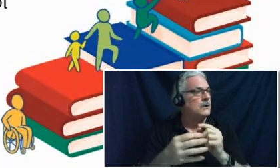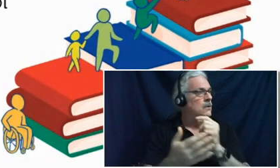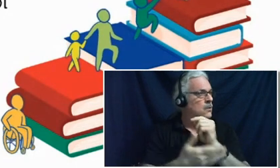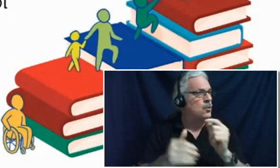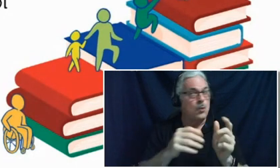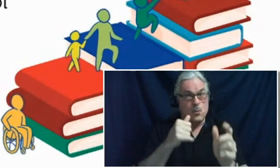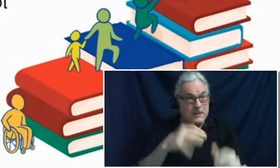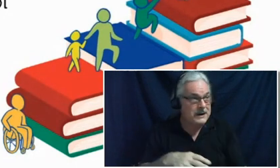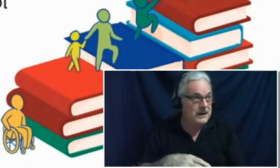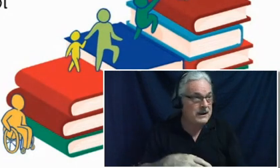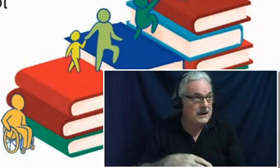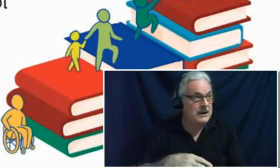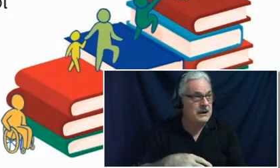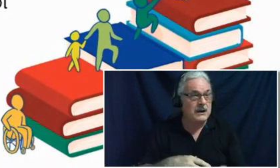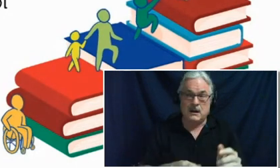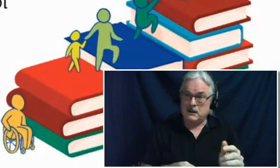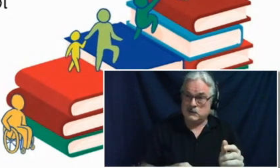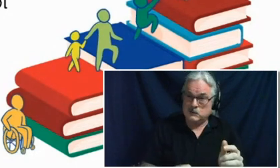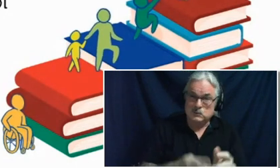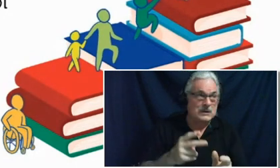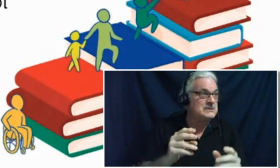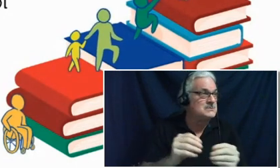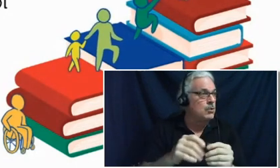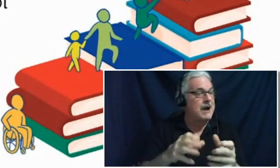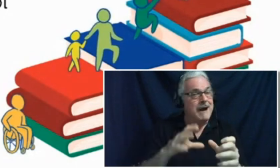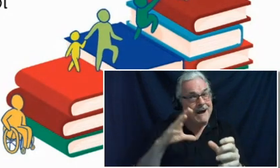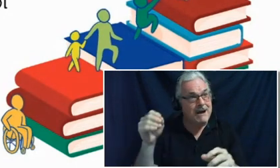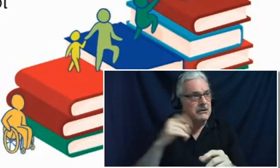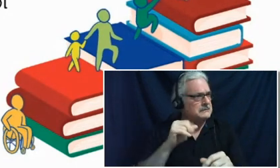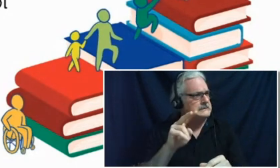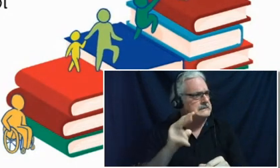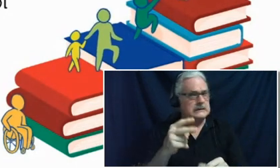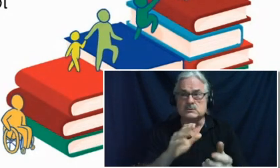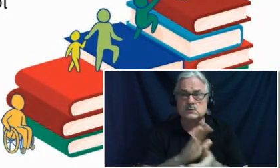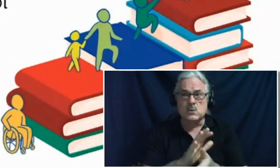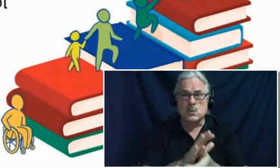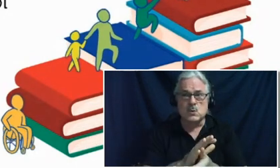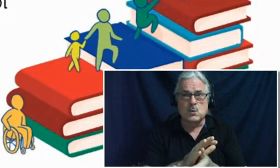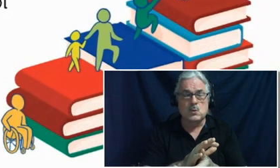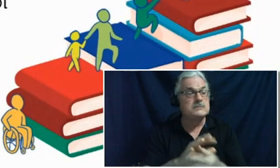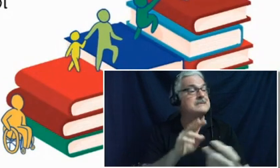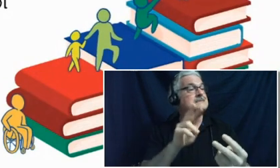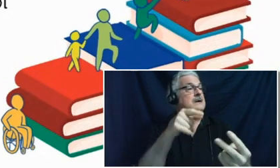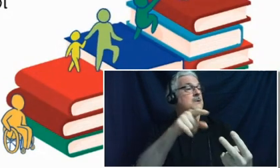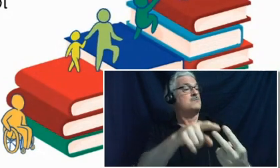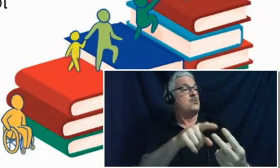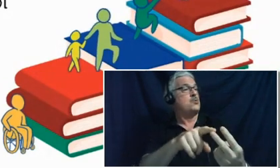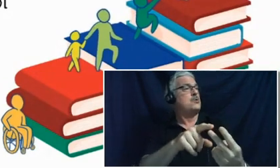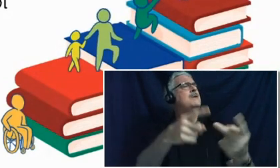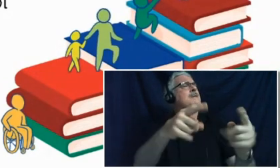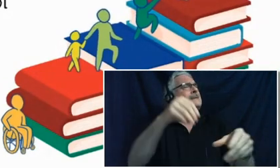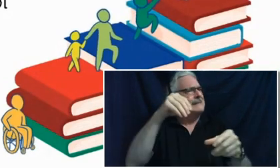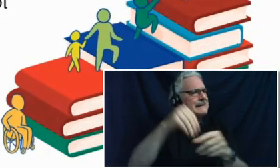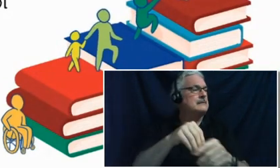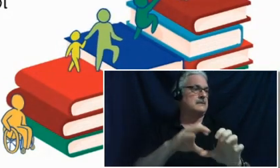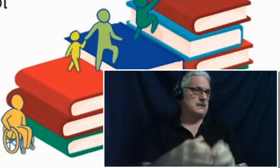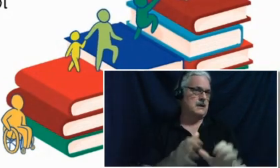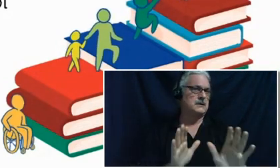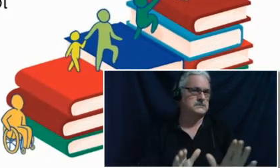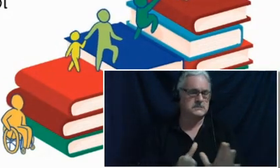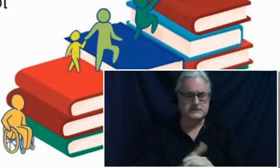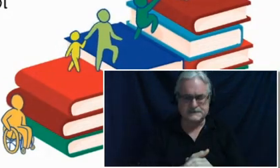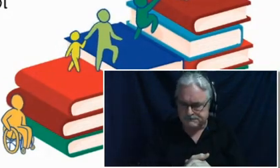Les réfugiés adolescents courent trois fois plus de risques de ne pas bénéficier de l'enseignement secondaire. Deuxième observation, que se passe-t-il dans la salle de